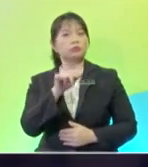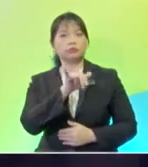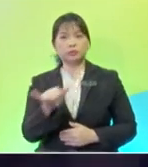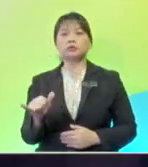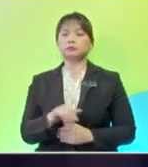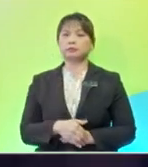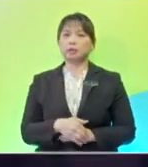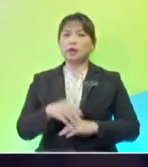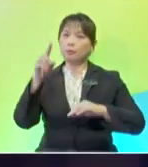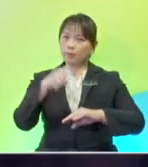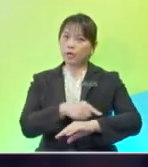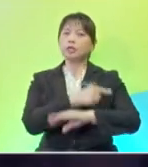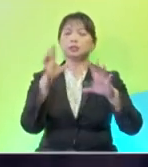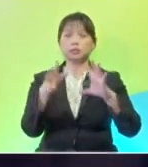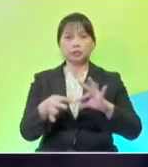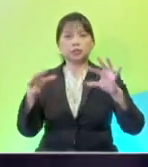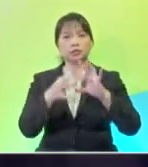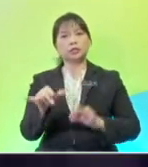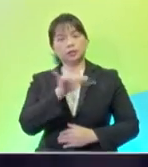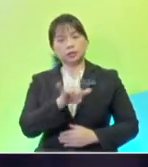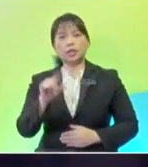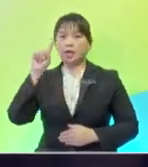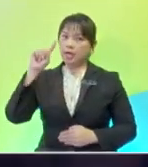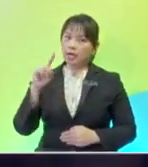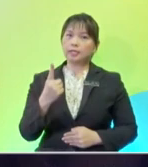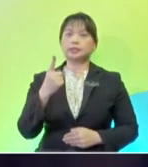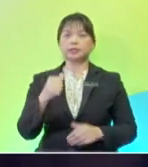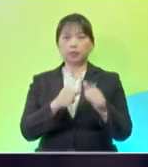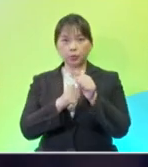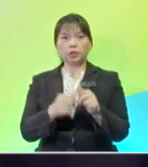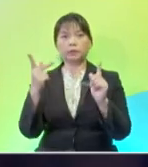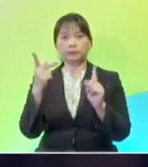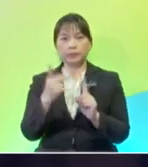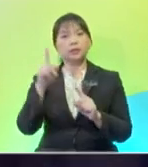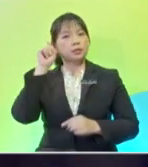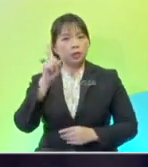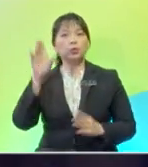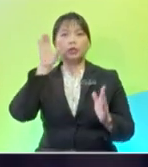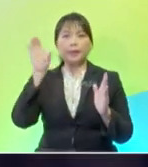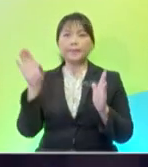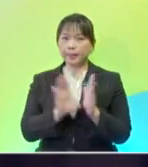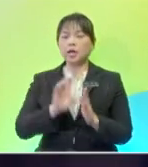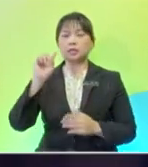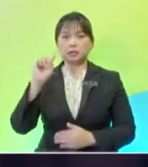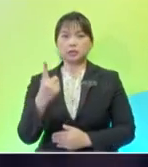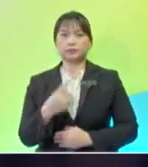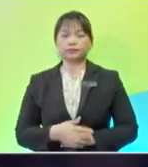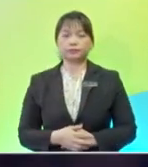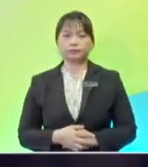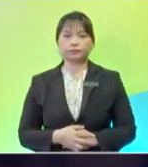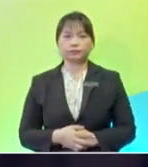cerita dia hanya berdasarkan berpadukan satu gambar jadi